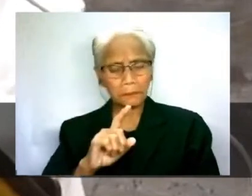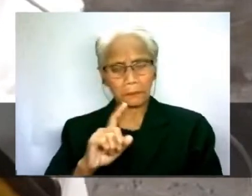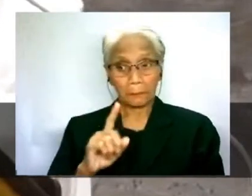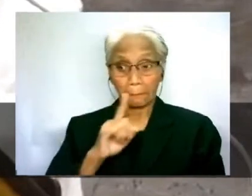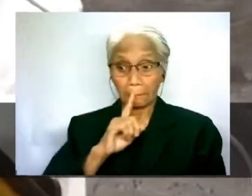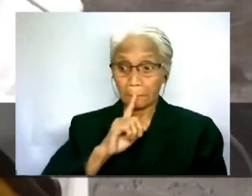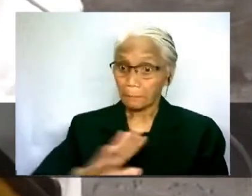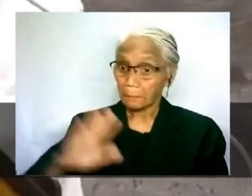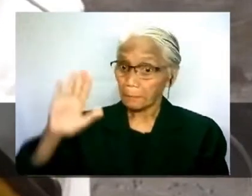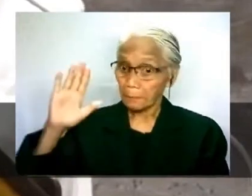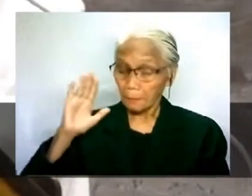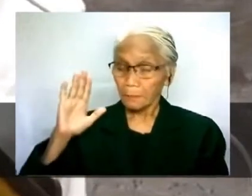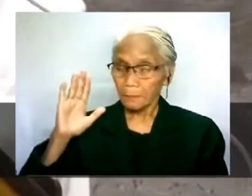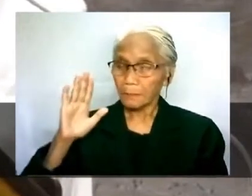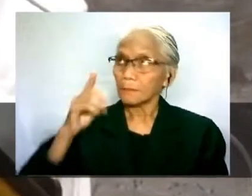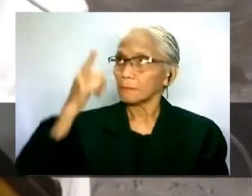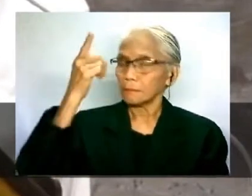ng Diyos.